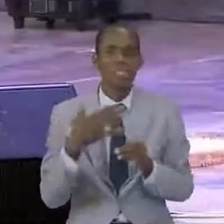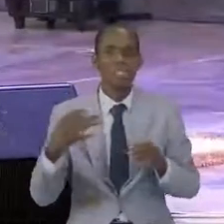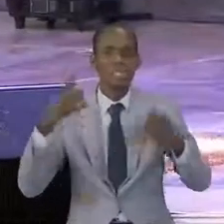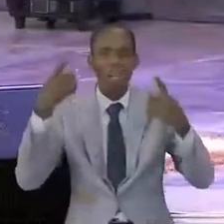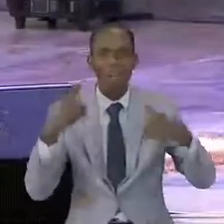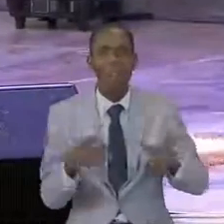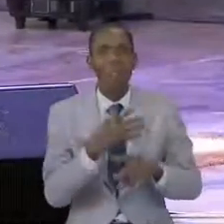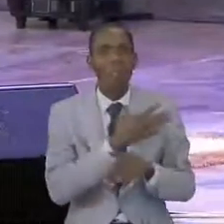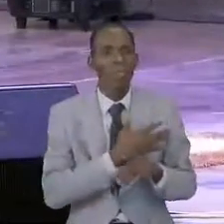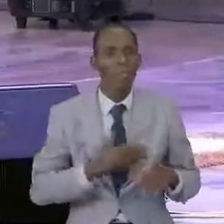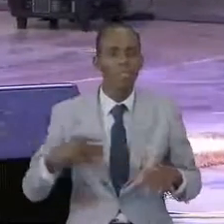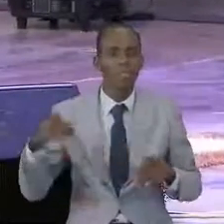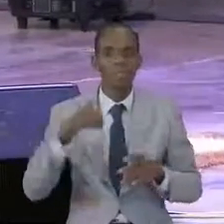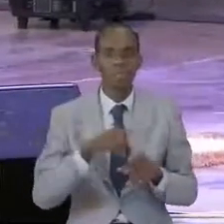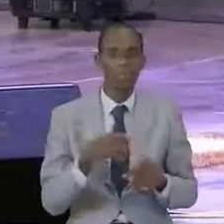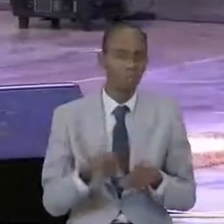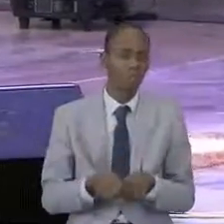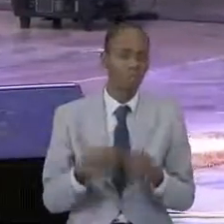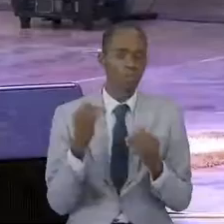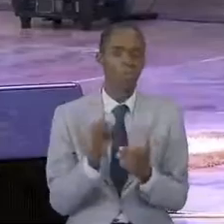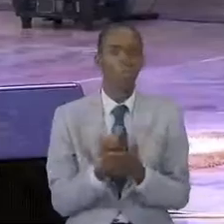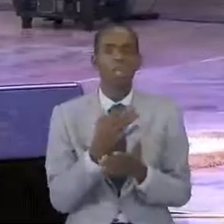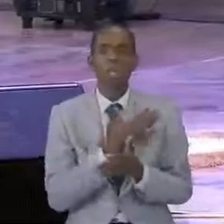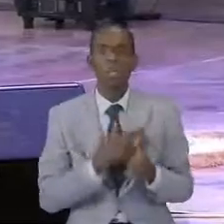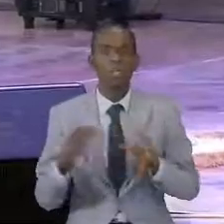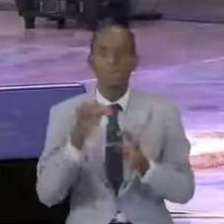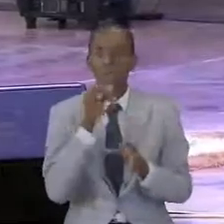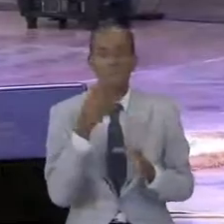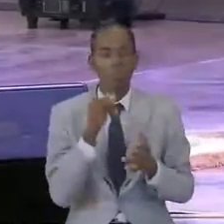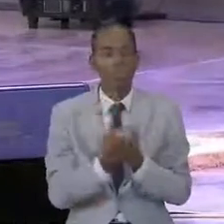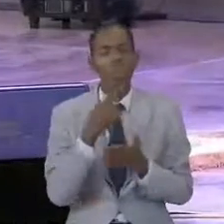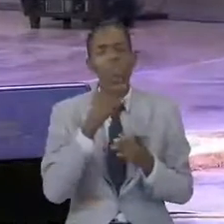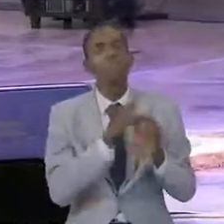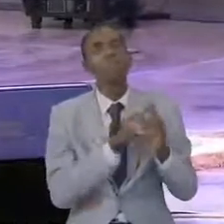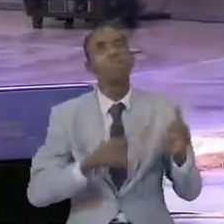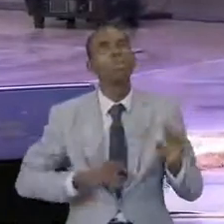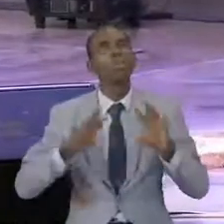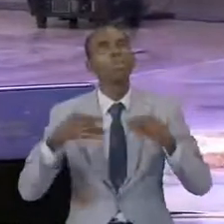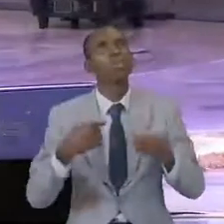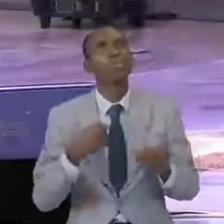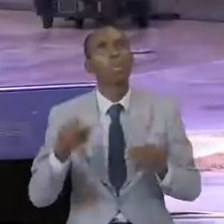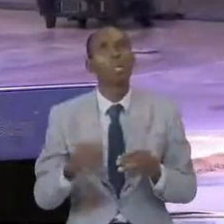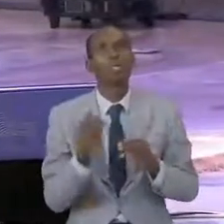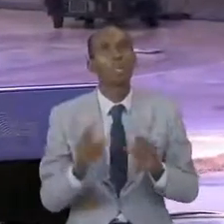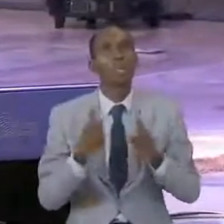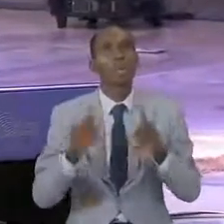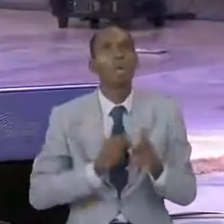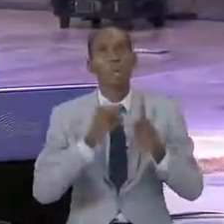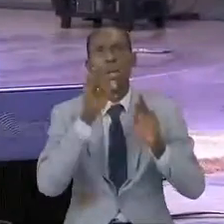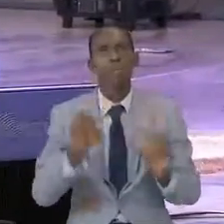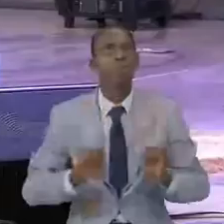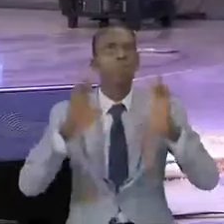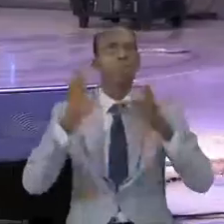et que maintenant tu coupes ce tu ne veux pas tu manques le fait il sait de moi une autre capture j'ai raté aujourd'hui